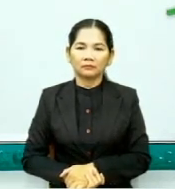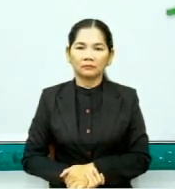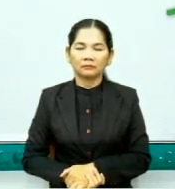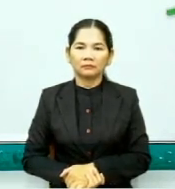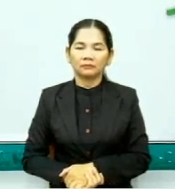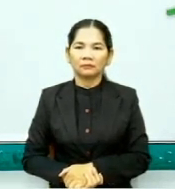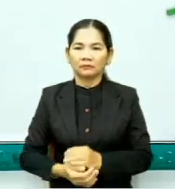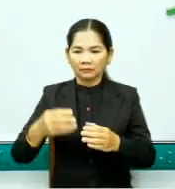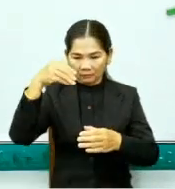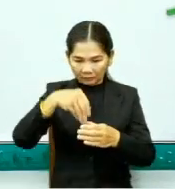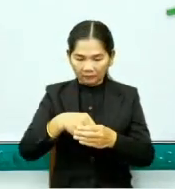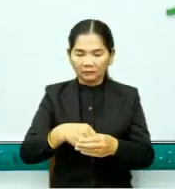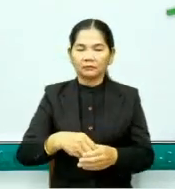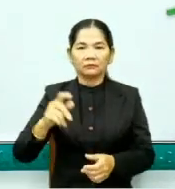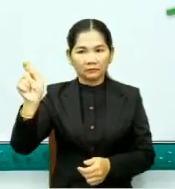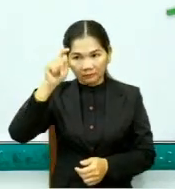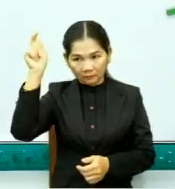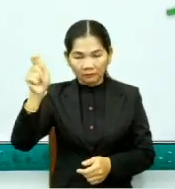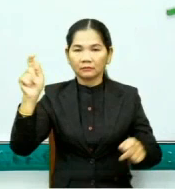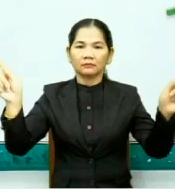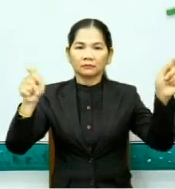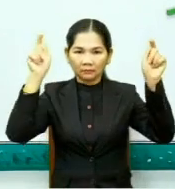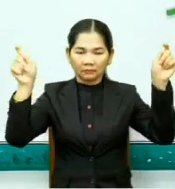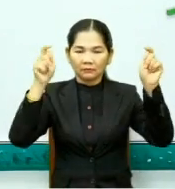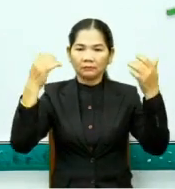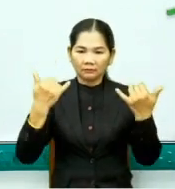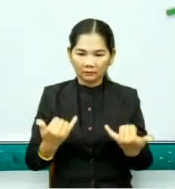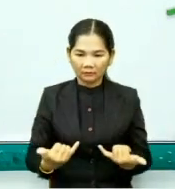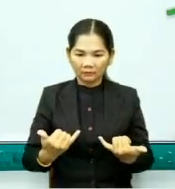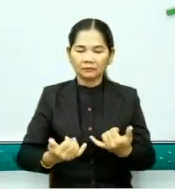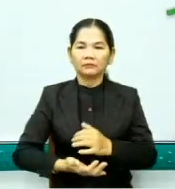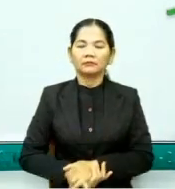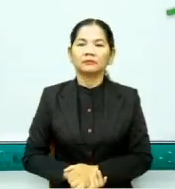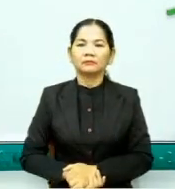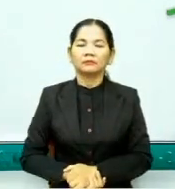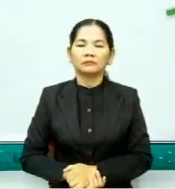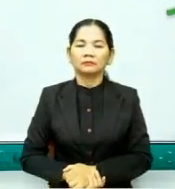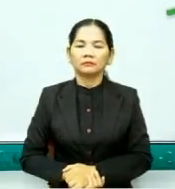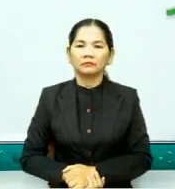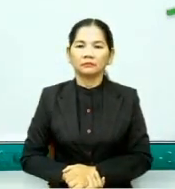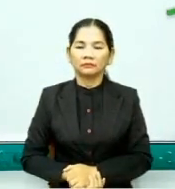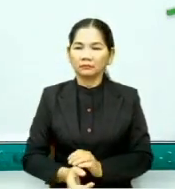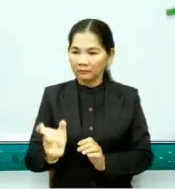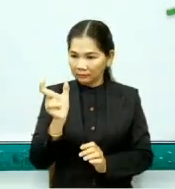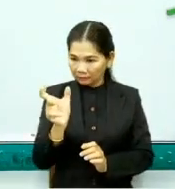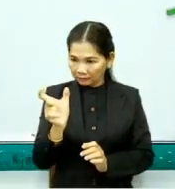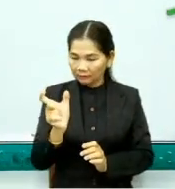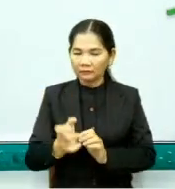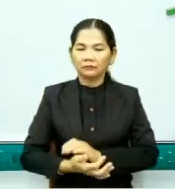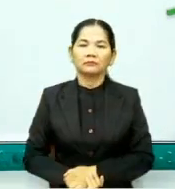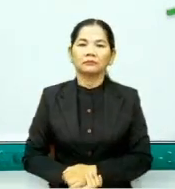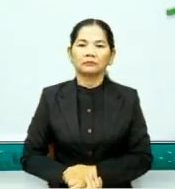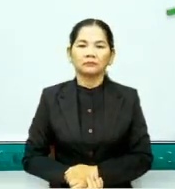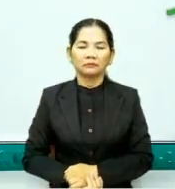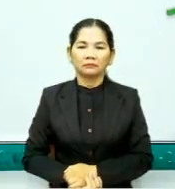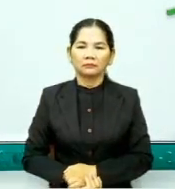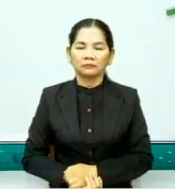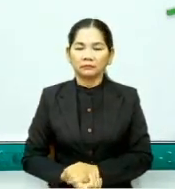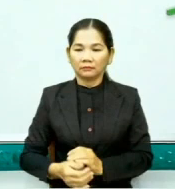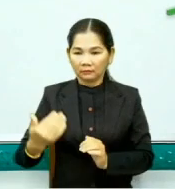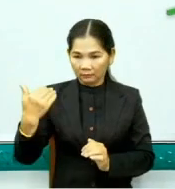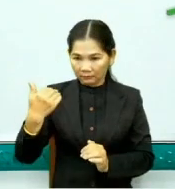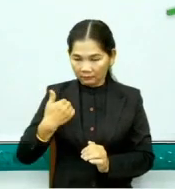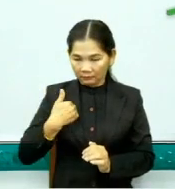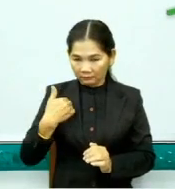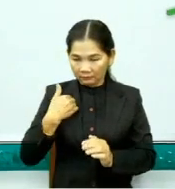nơi khnóng bị thi bón ní cha con đọc clear bằng tay tới